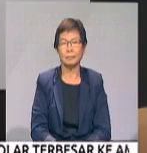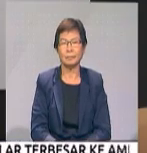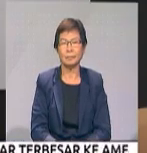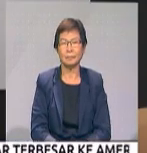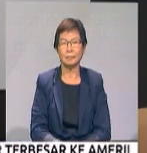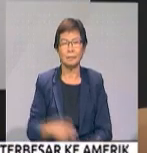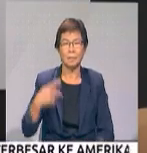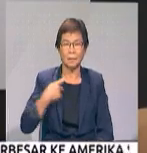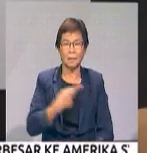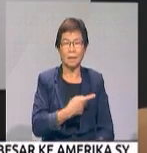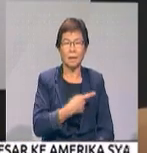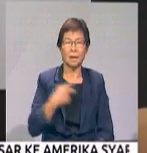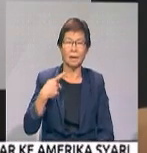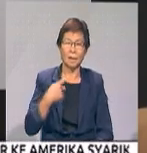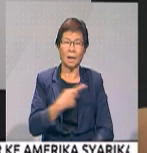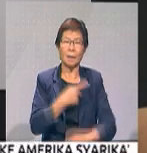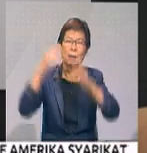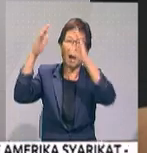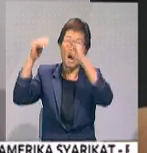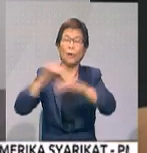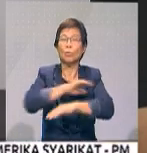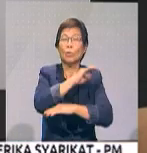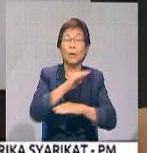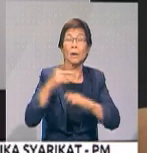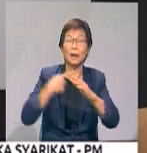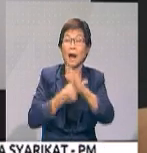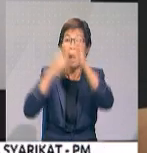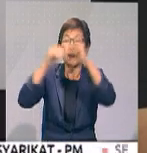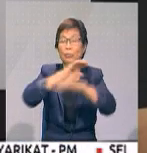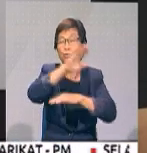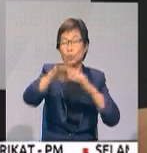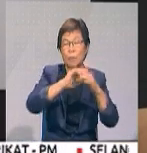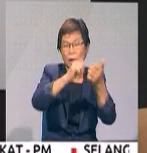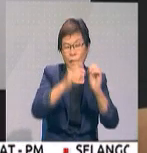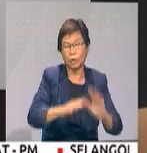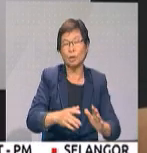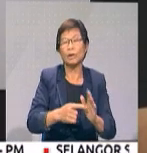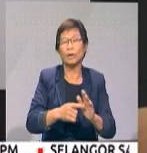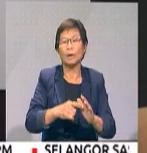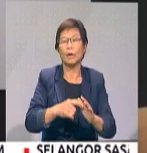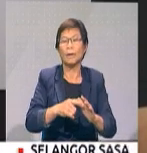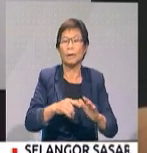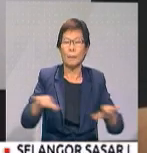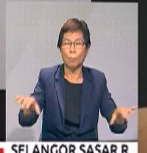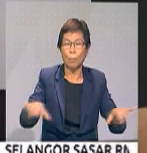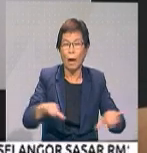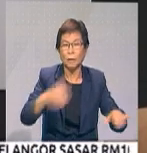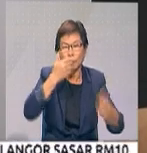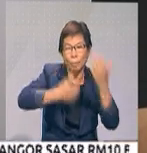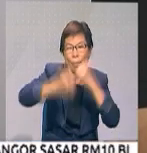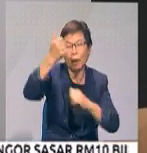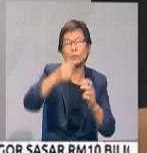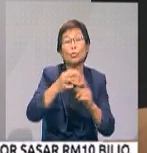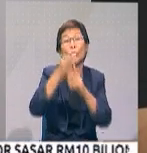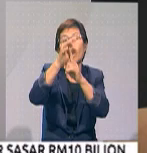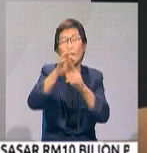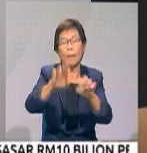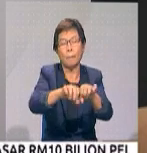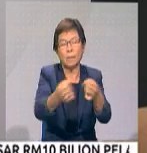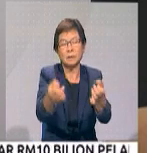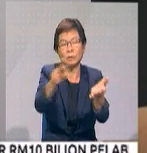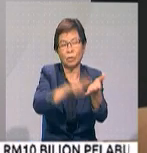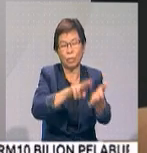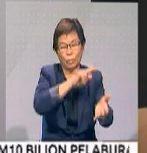Kami mengharapkan bahawa para atlet kita akan dapat memberikan persembahan yang terbaik, terutama dalam memecahkan rekod-rekod peribadi